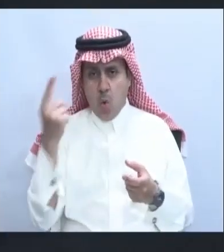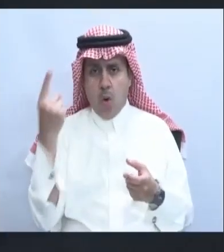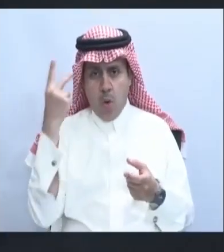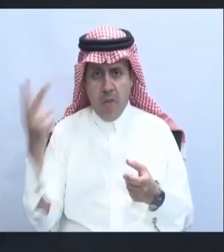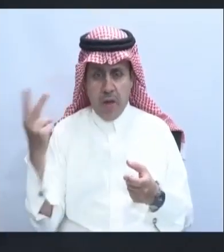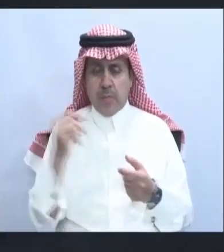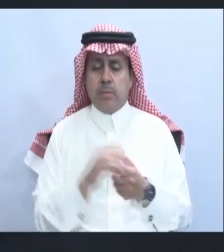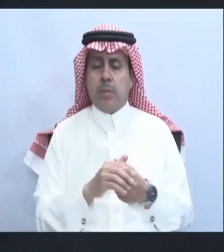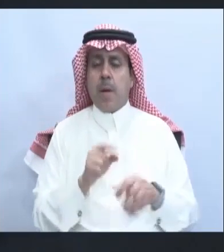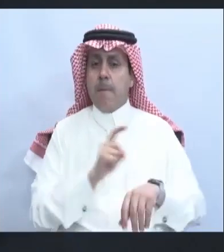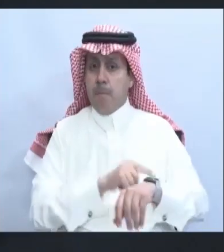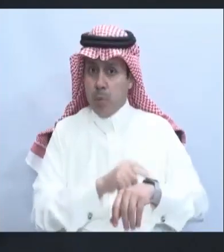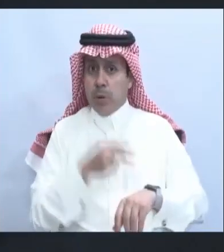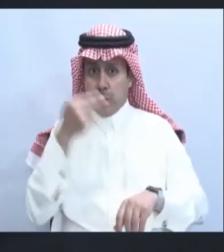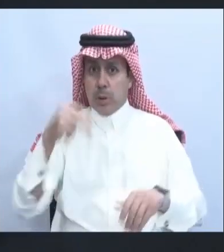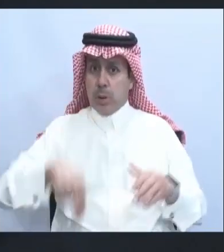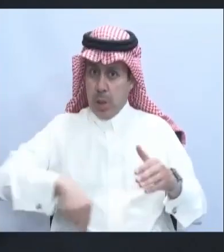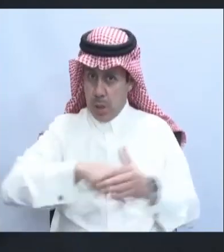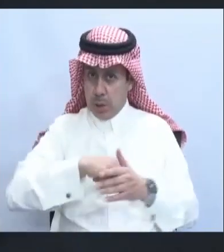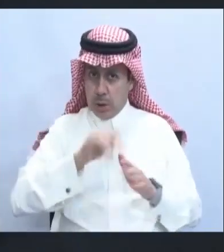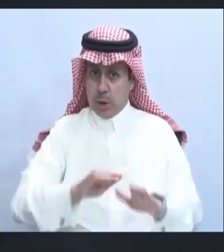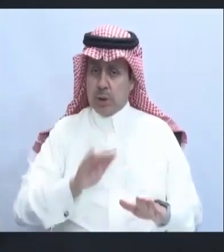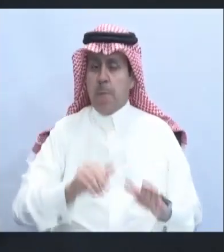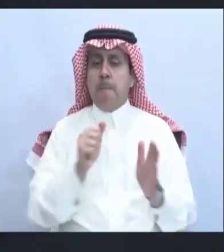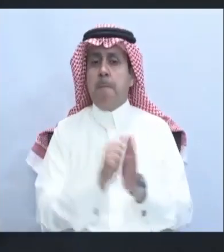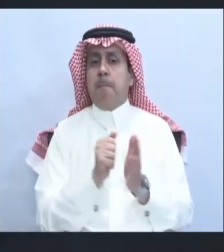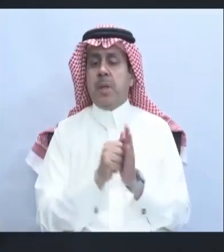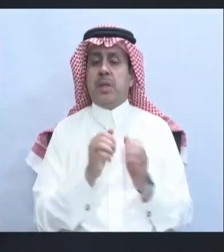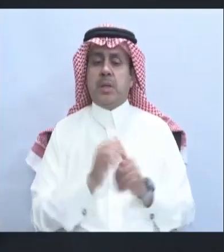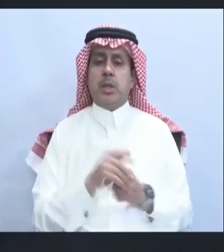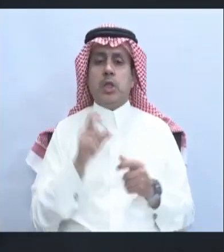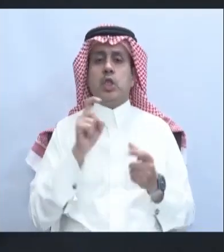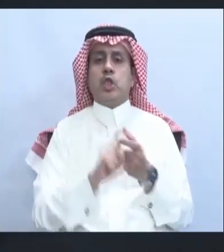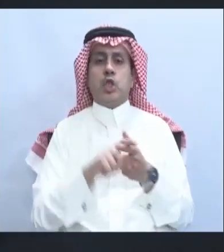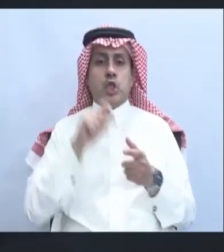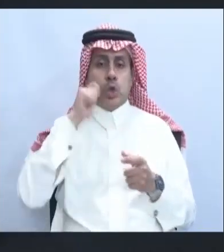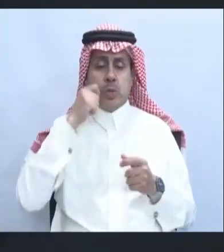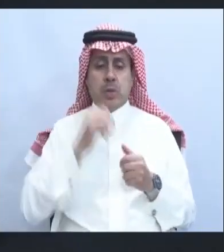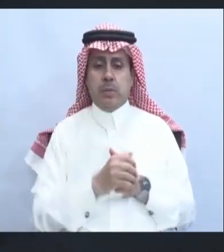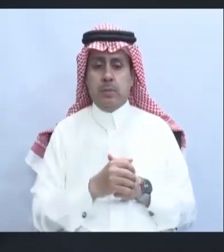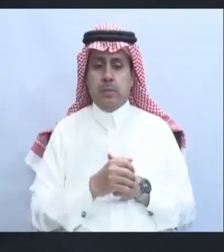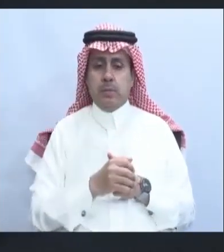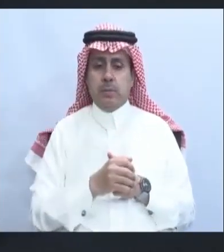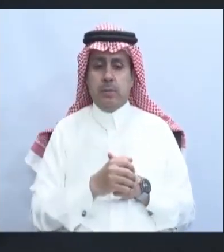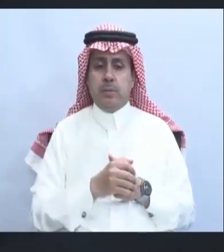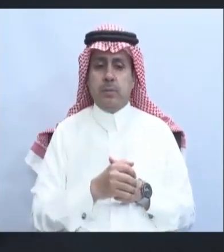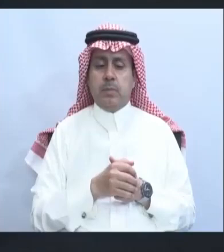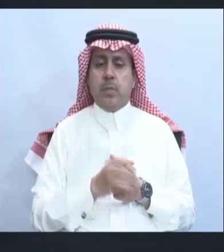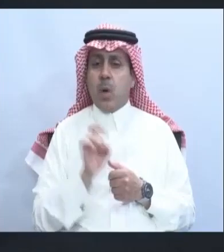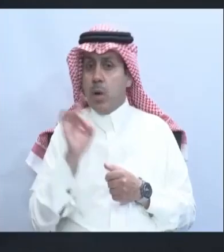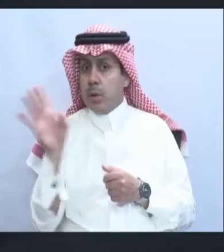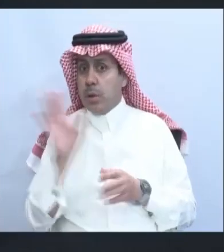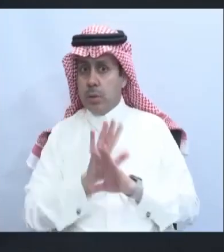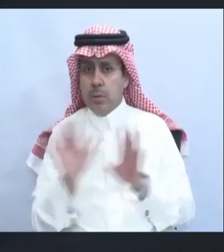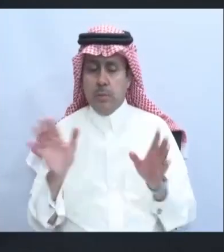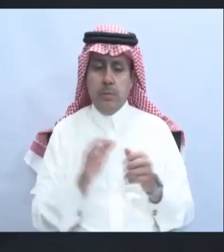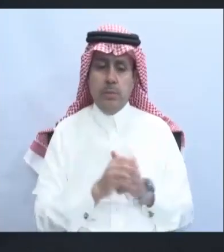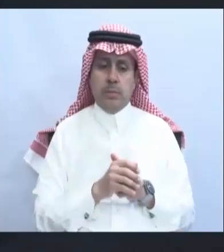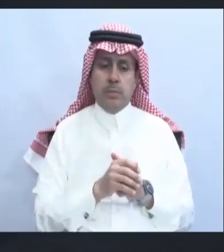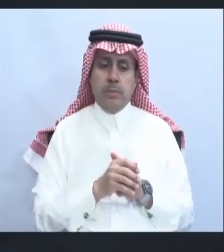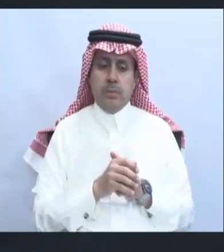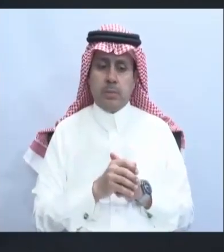في مده العده تعتد هذه الزوجه في بيت زوجها ولا تخرج من هذا